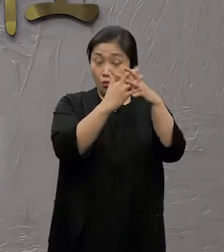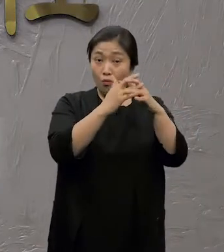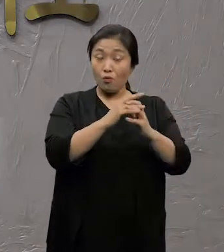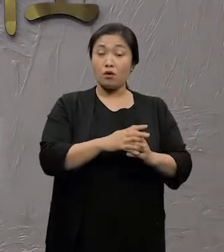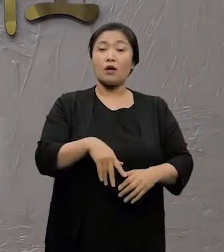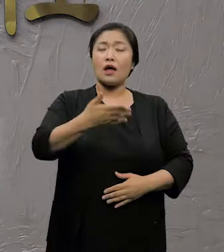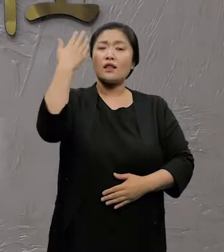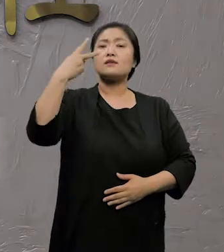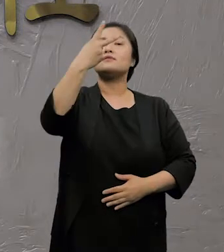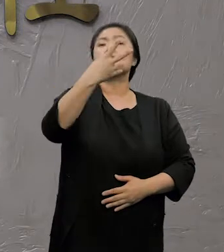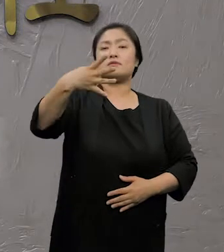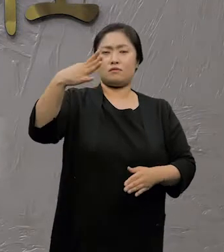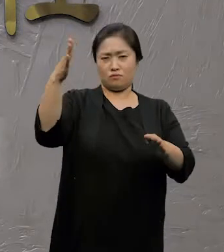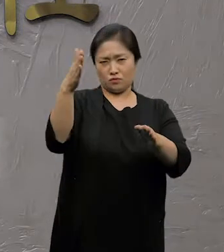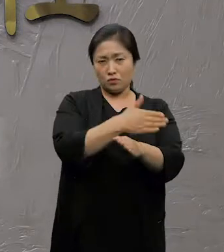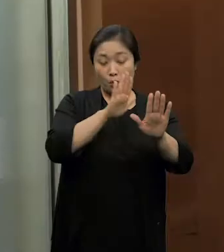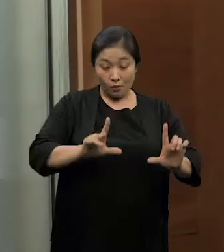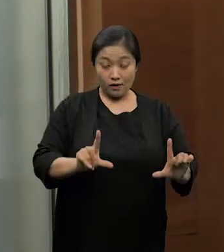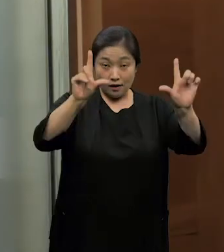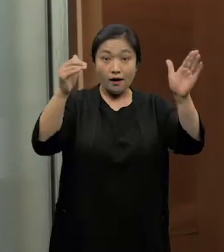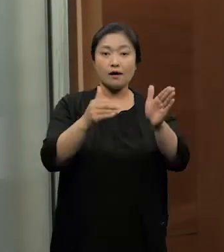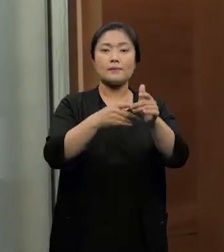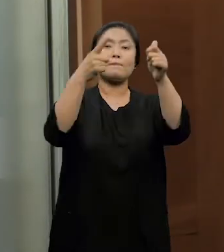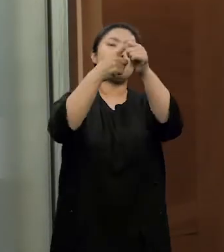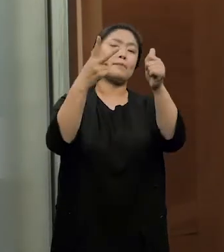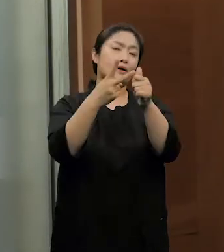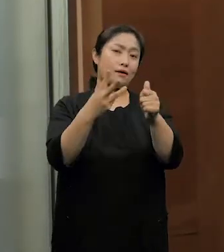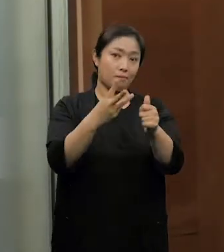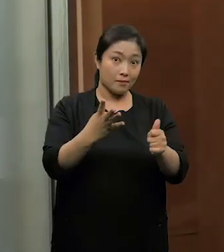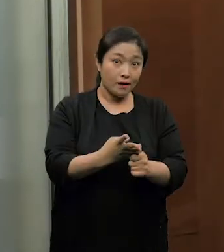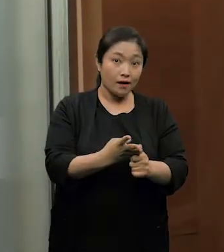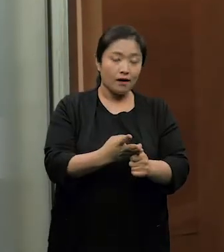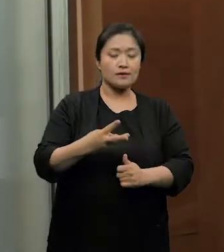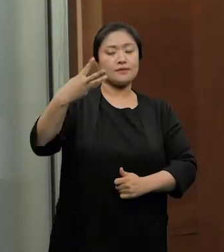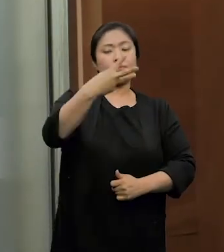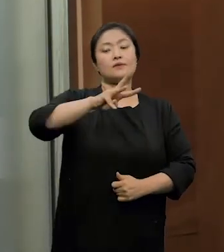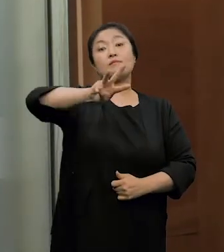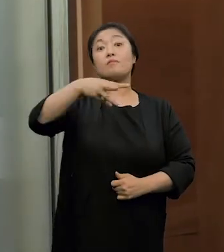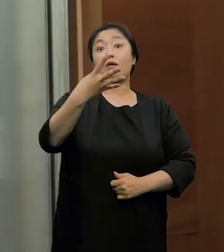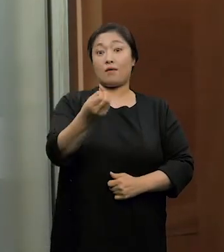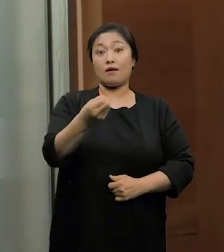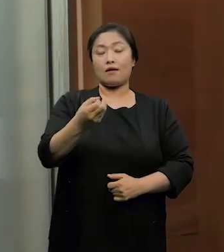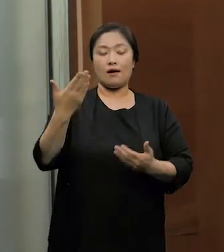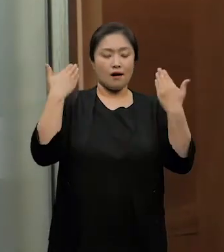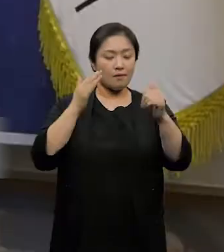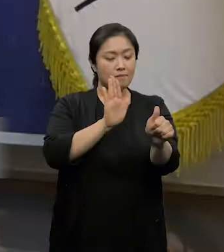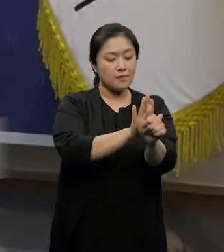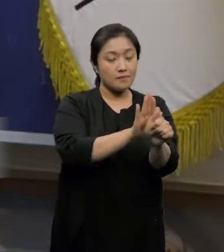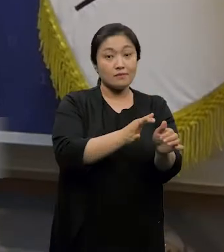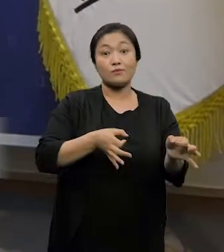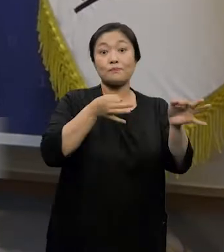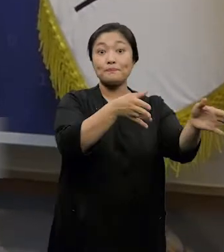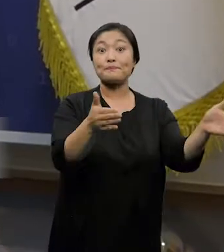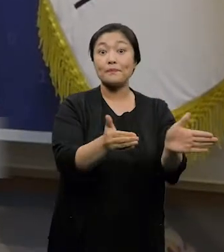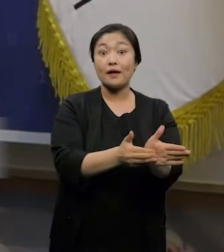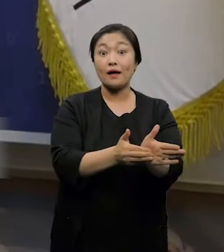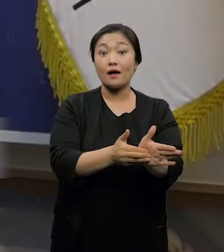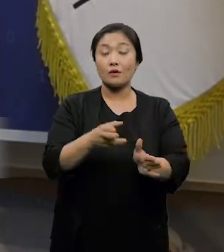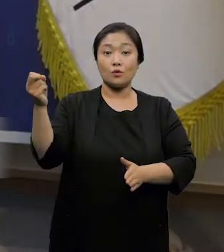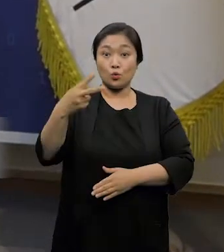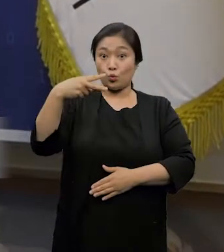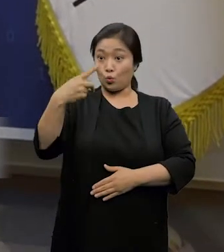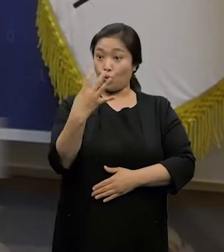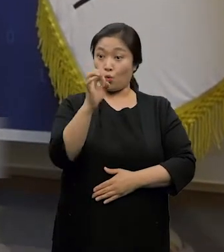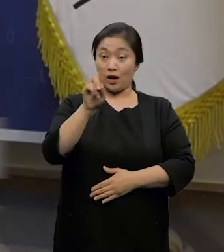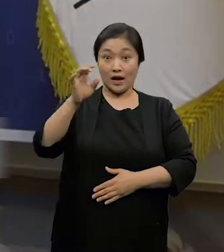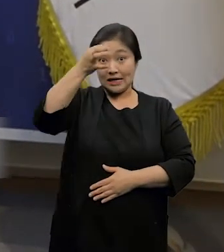주식회사 는 지난 2004년부터 올해 까지 4회에 걸쳐 3천 300만원의 장학금을 후원해 쓰며 주식회사